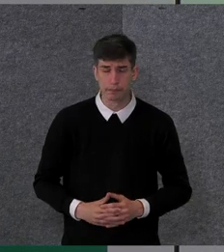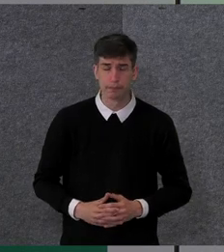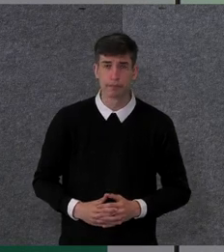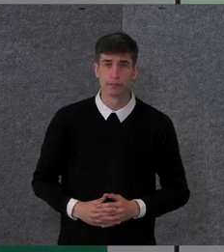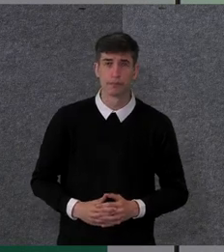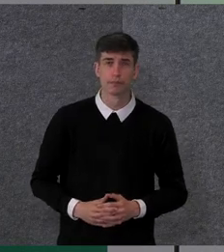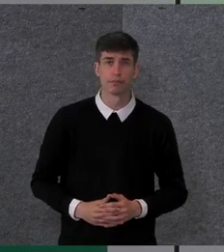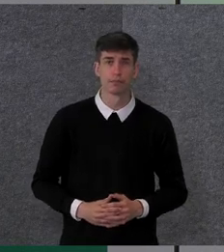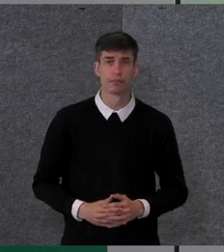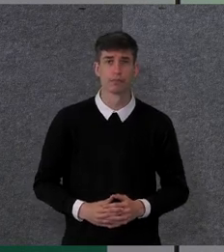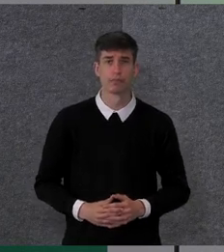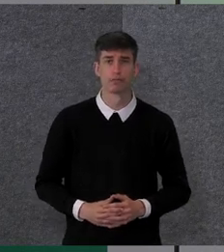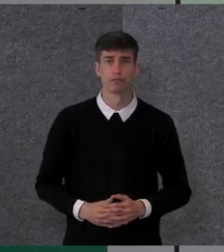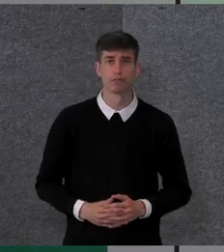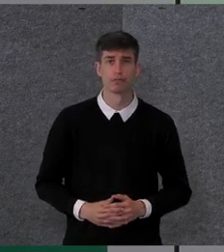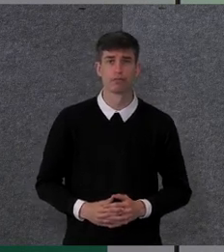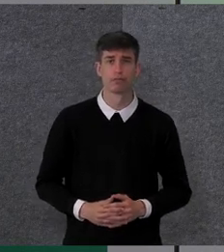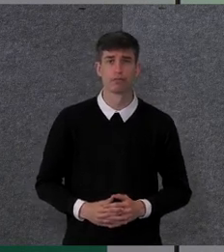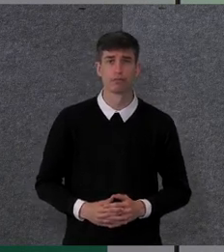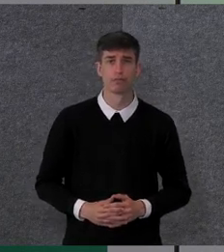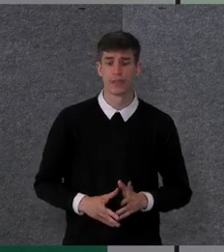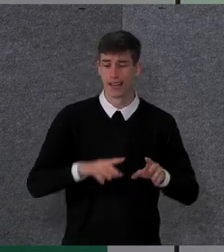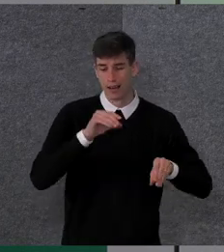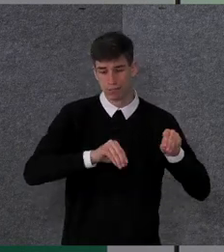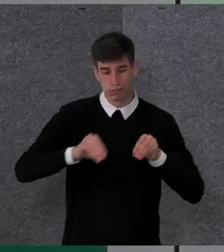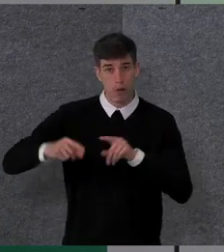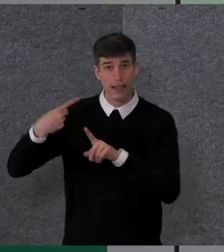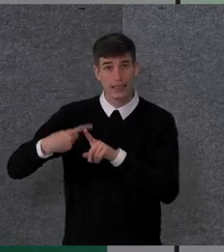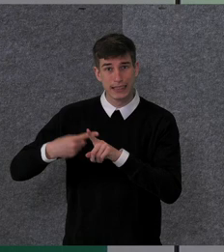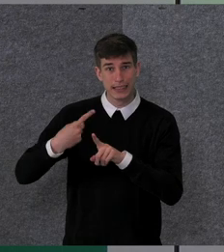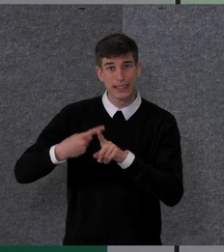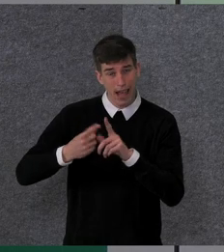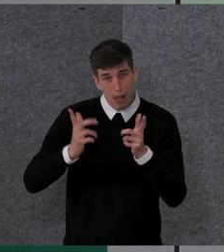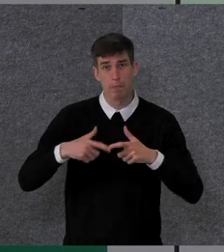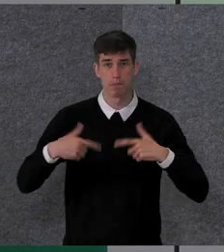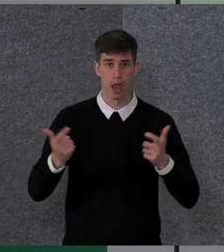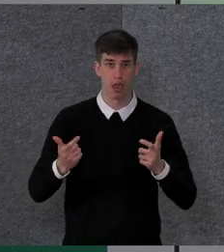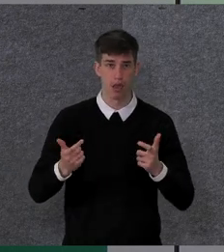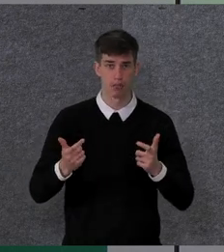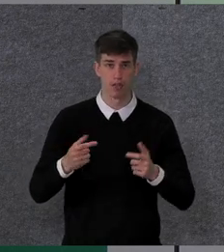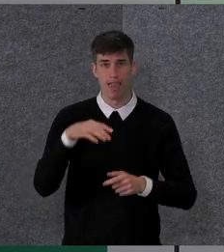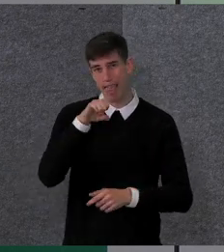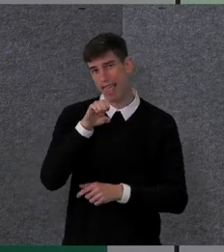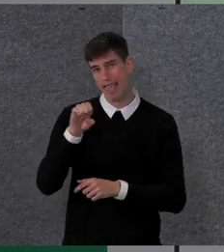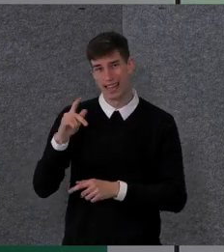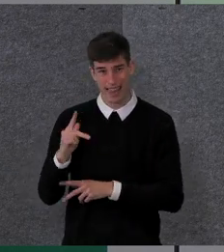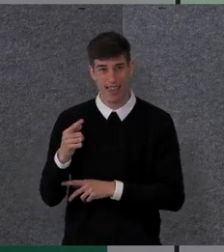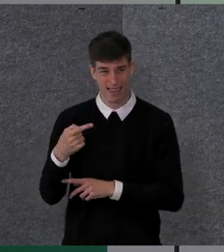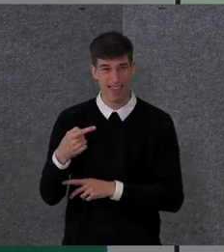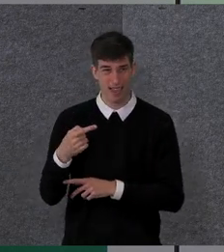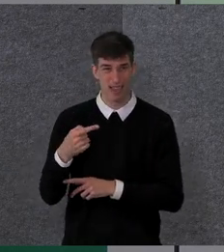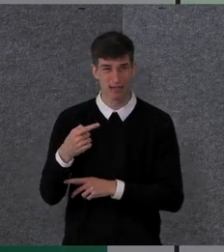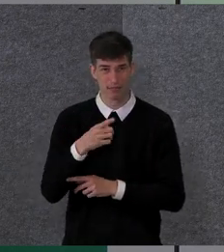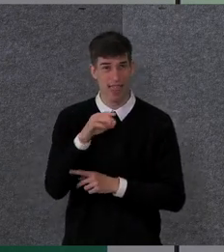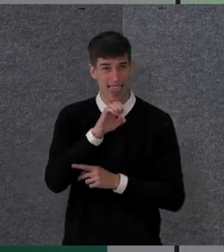zuerst einmal, dass wir die Ausbauzahlen für erneuerbare Energien im EEG erhöhen. Das EEG, das im Dezember beschlossen wurde,